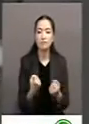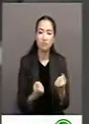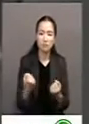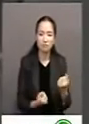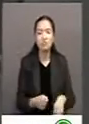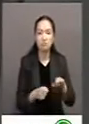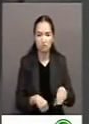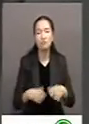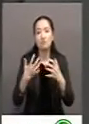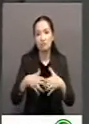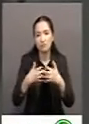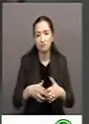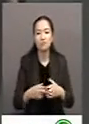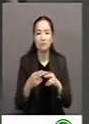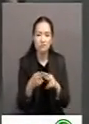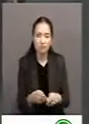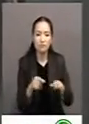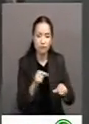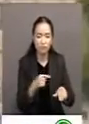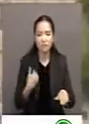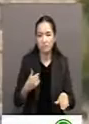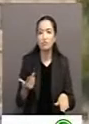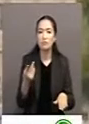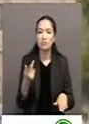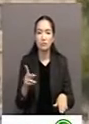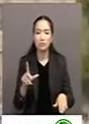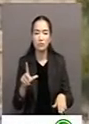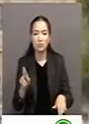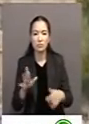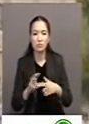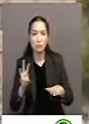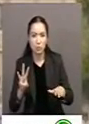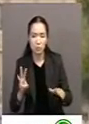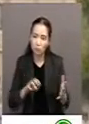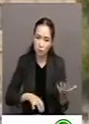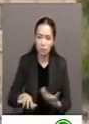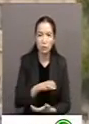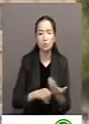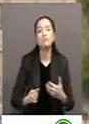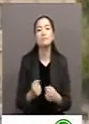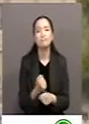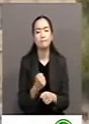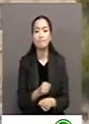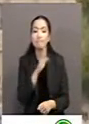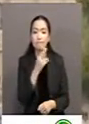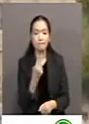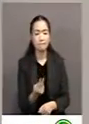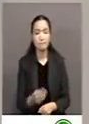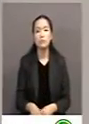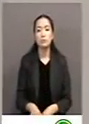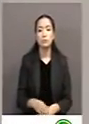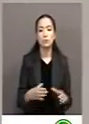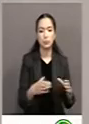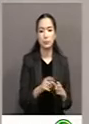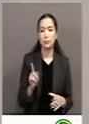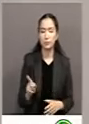ช้เทคโนโลยีคลาวด์ของ Intel ผสมผสานกับระบบรถยนต์ขับเคลื่อนอัตโนมัติของ Mobileye ด้วยถ้าเกิดมาดูในส่วนของ Mobileye